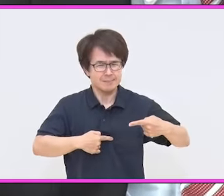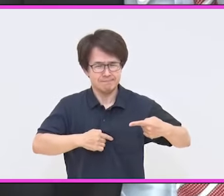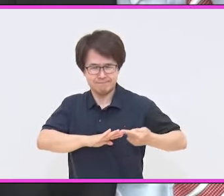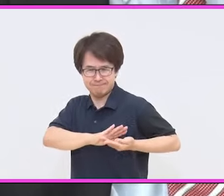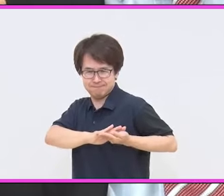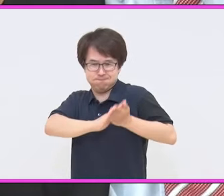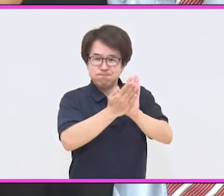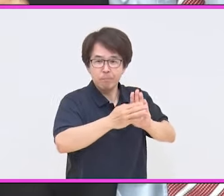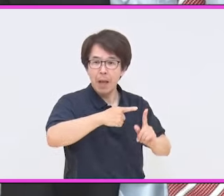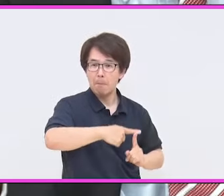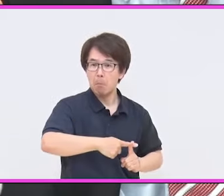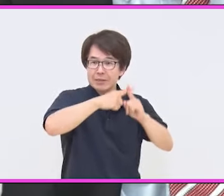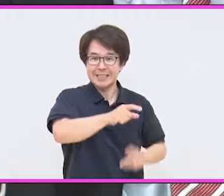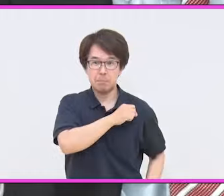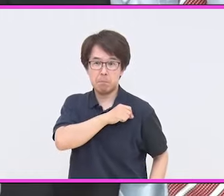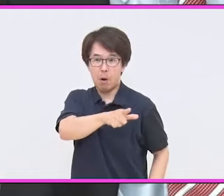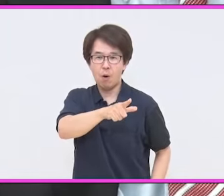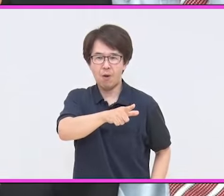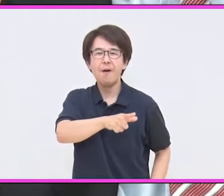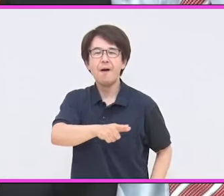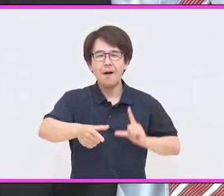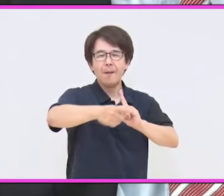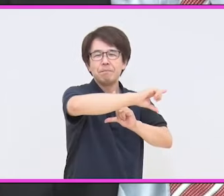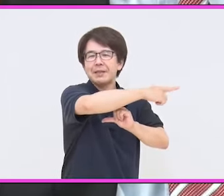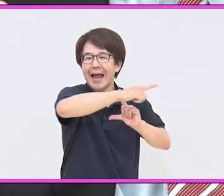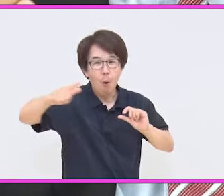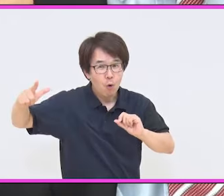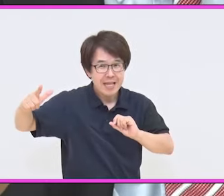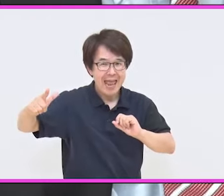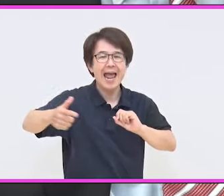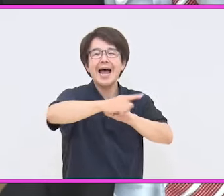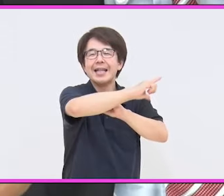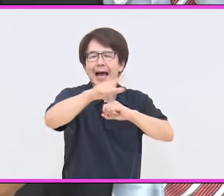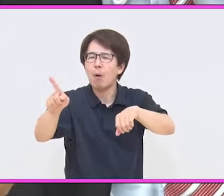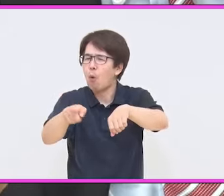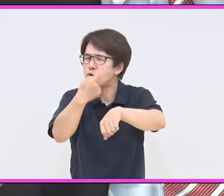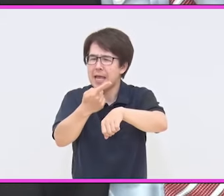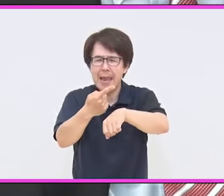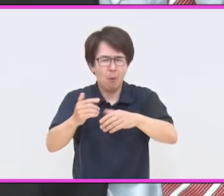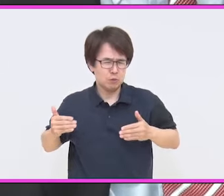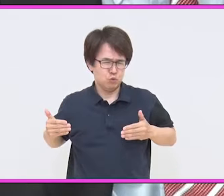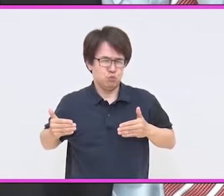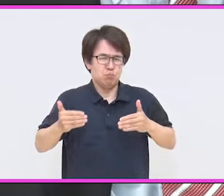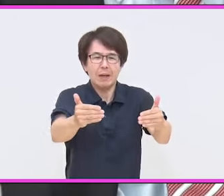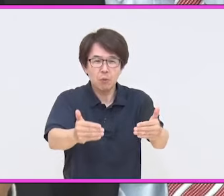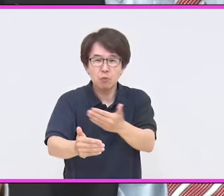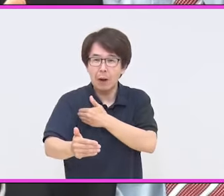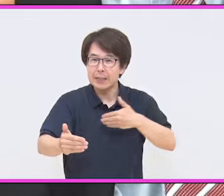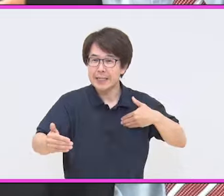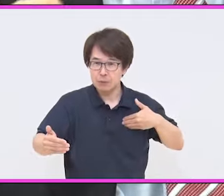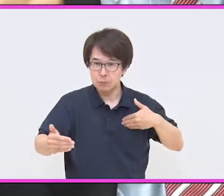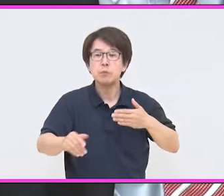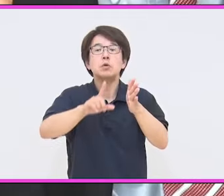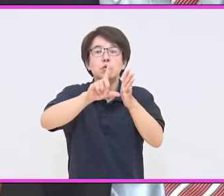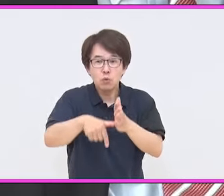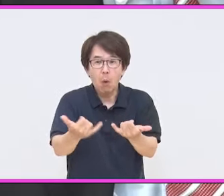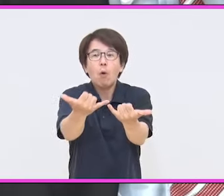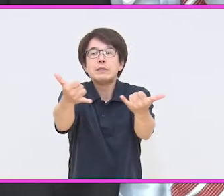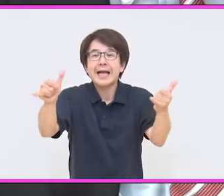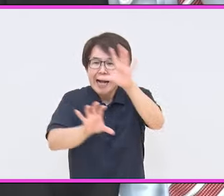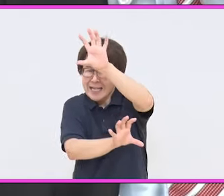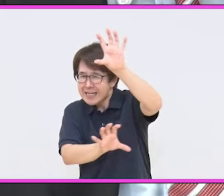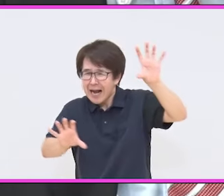てその多様性を進めていくとこのソーシャルイノベーションっていうか社会改